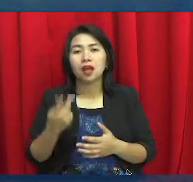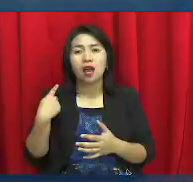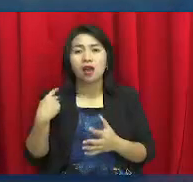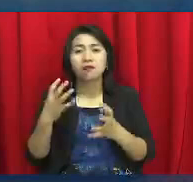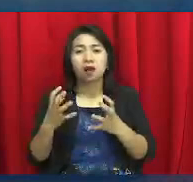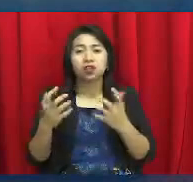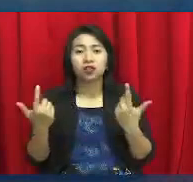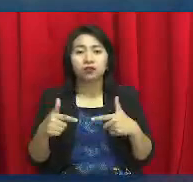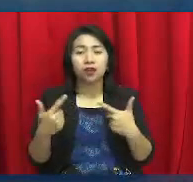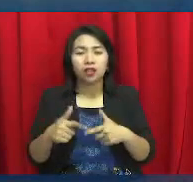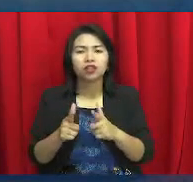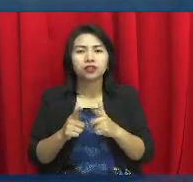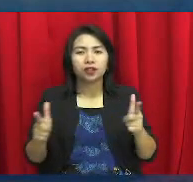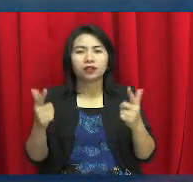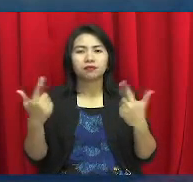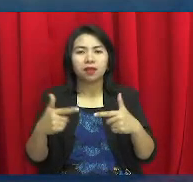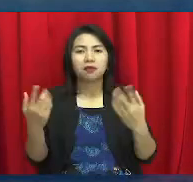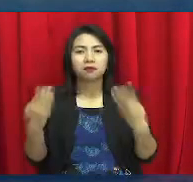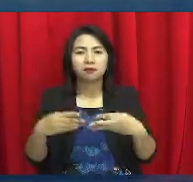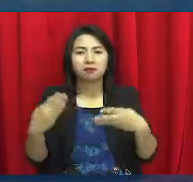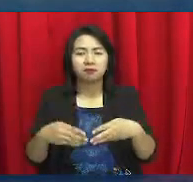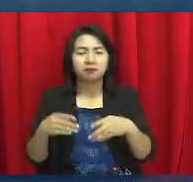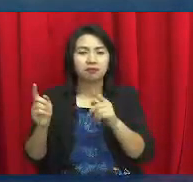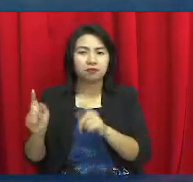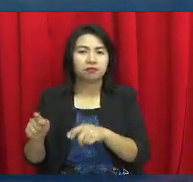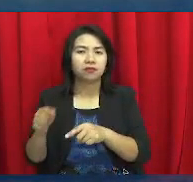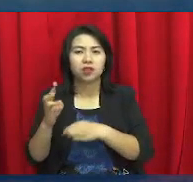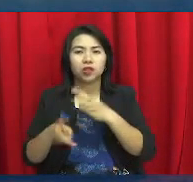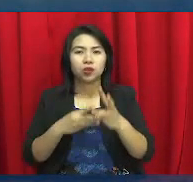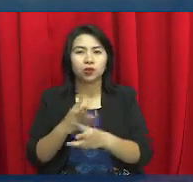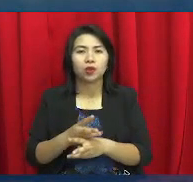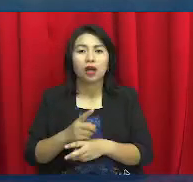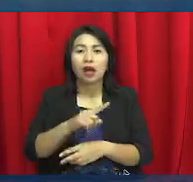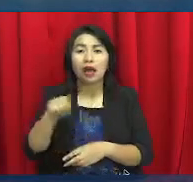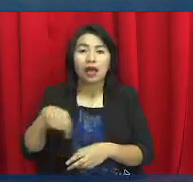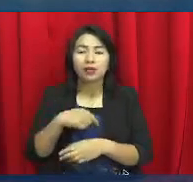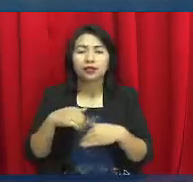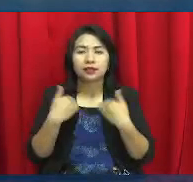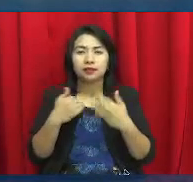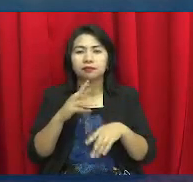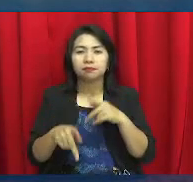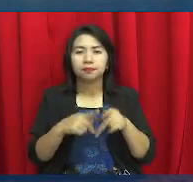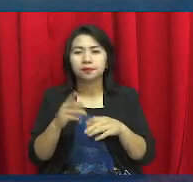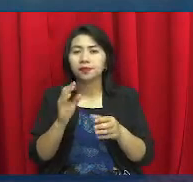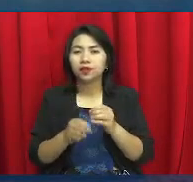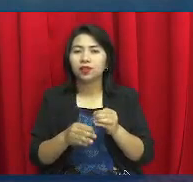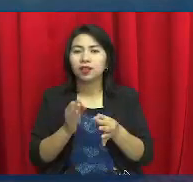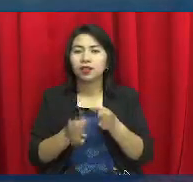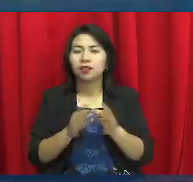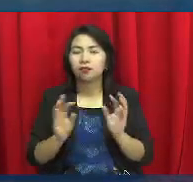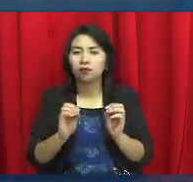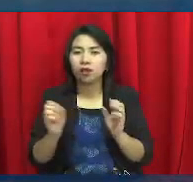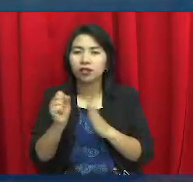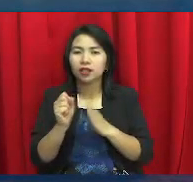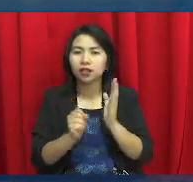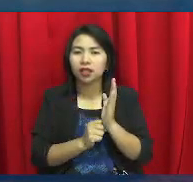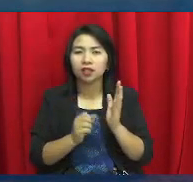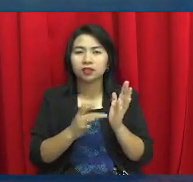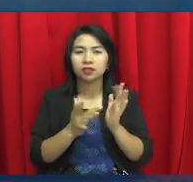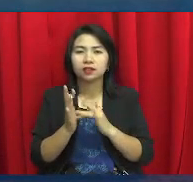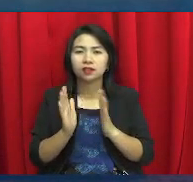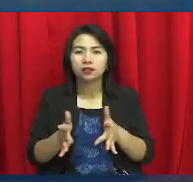noon pagdating sa buhay bilang isang kabataan kapag walang standard ang Kristiyano. So igagaya ka lang doon sa